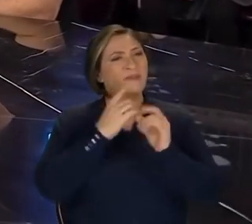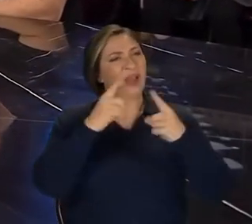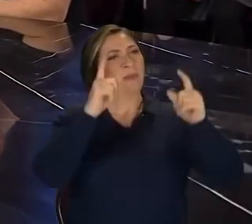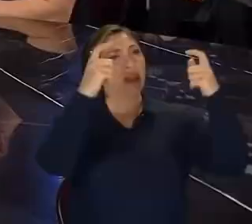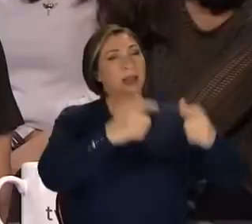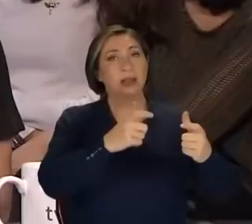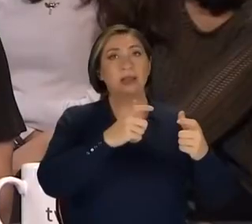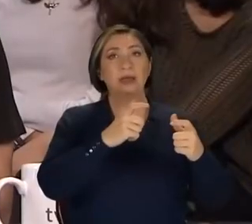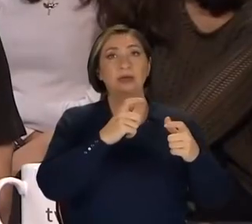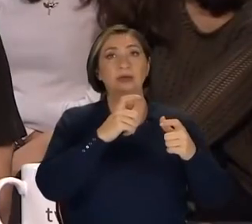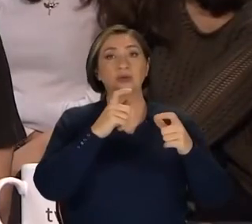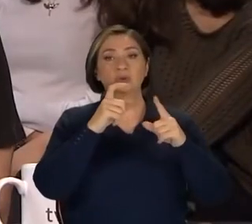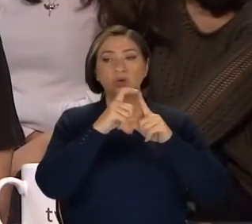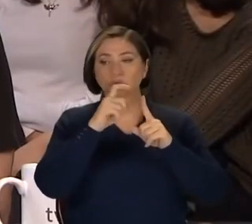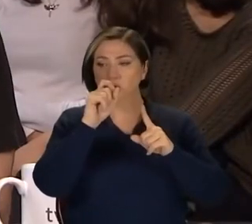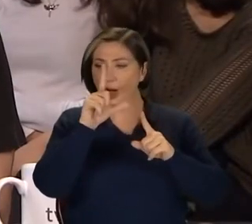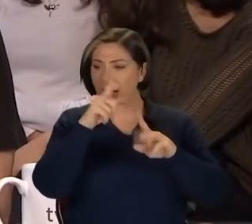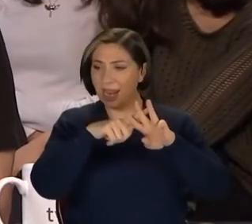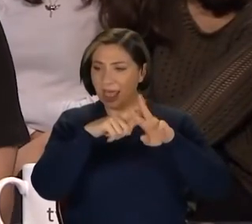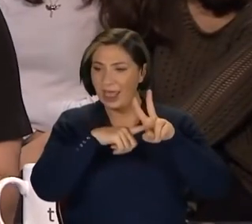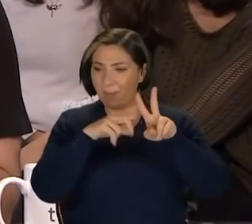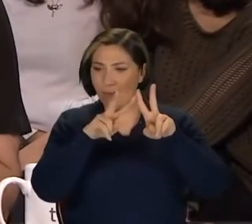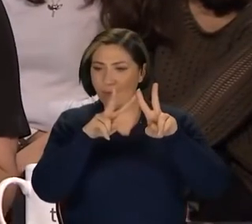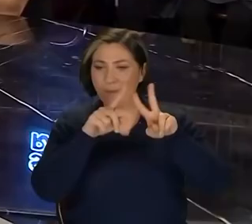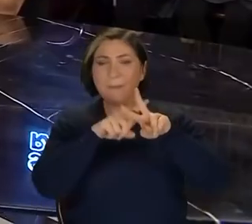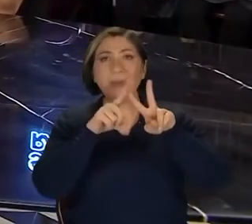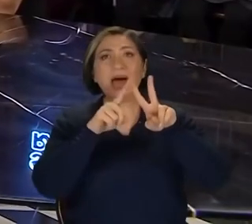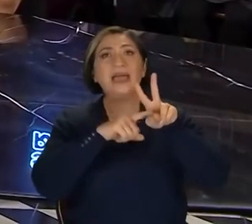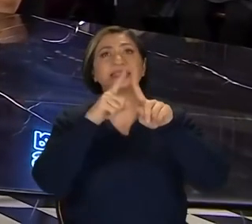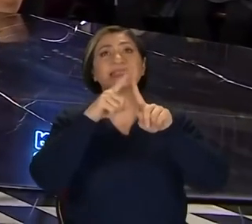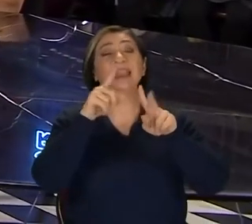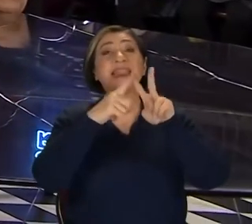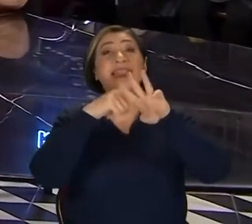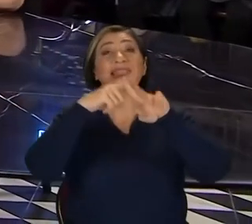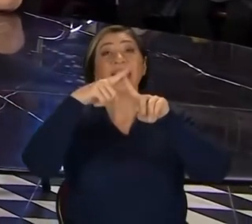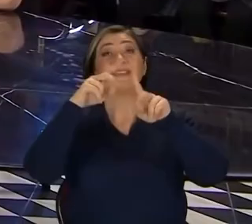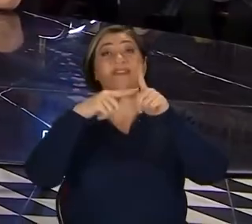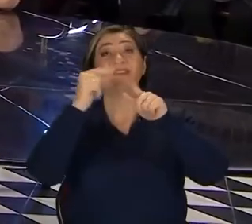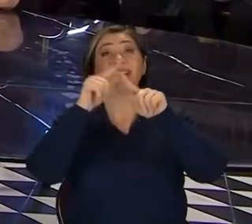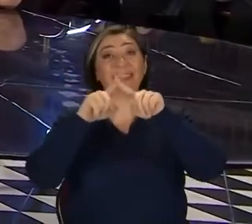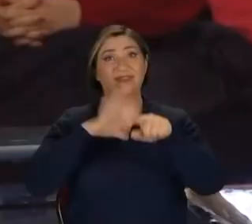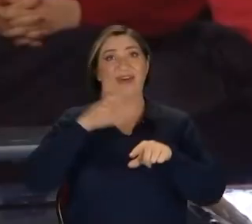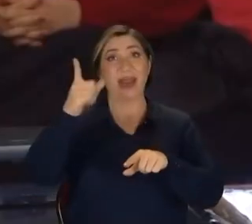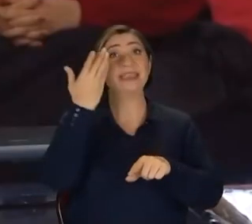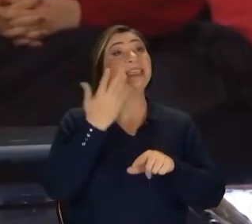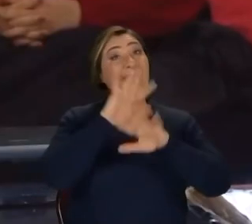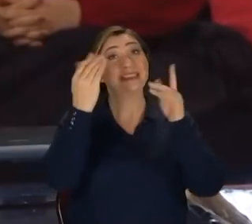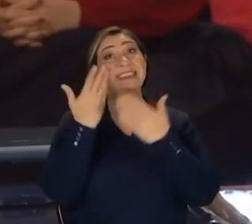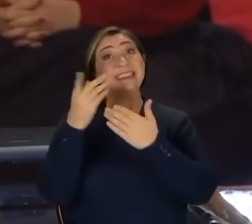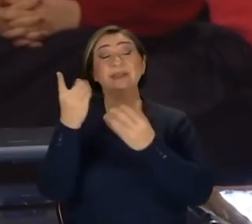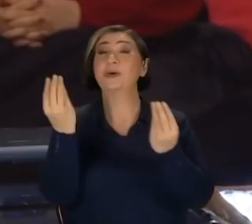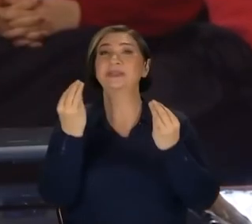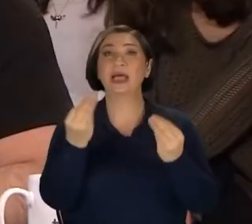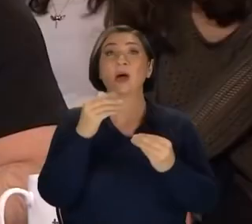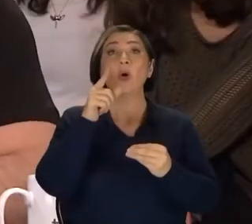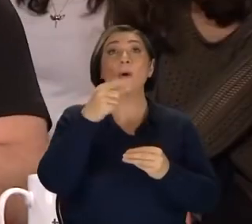bu Dolemite, hatırladın mı Eddie Murphy'nin tabii yaptığı? Şimdi yoksa o, Netflix'te var, herkese beni, tavsiye ederim izlemelerini de. Çok beni,